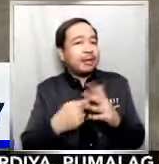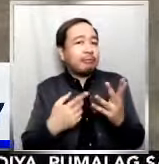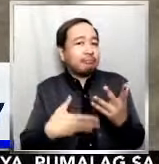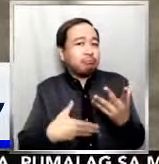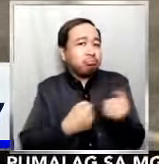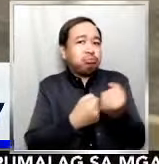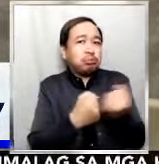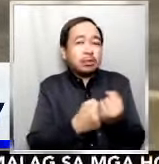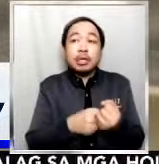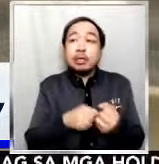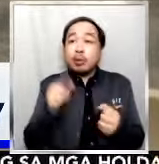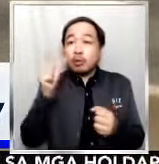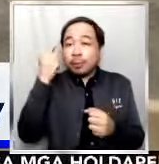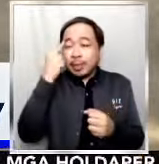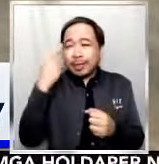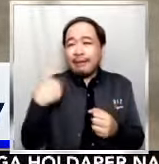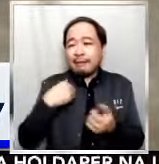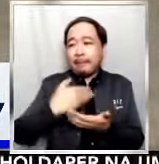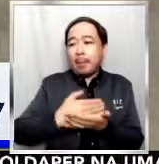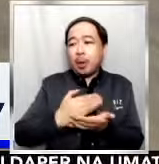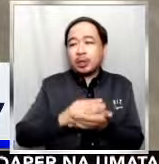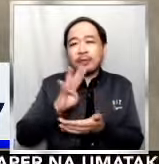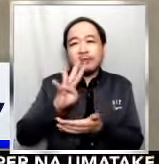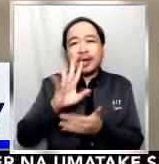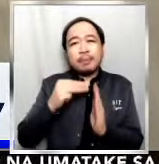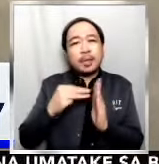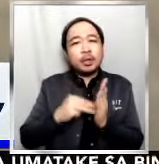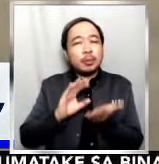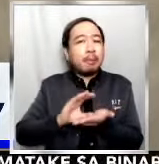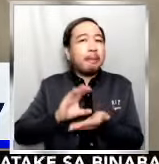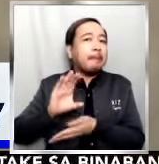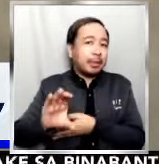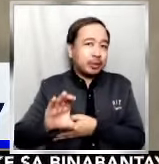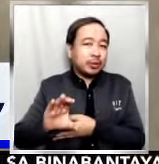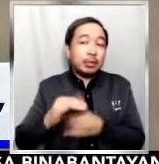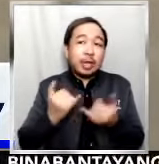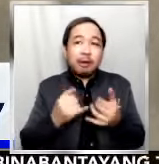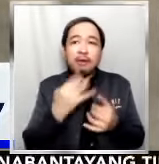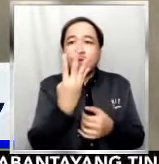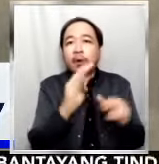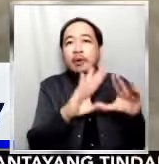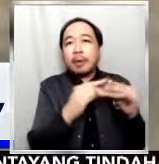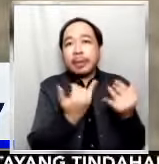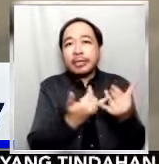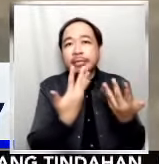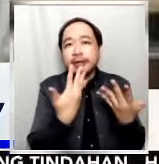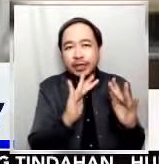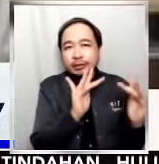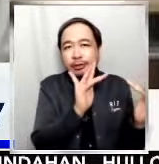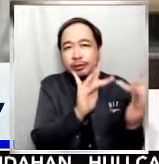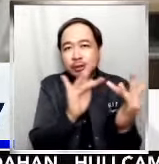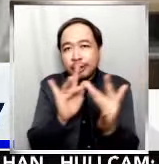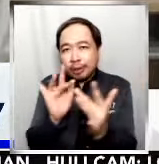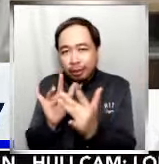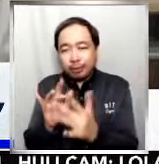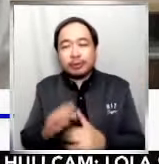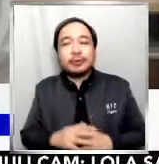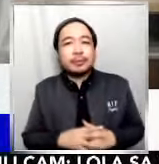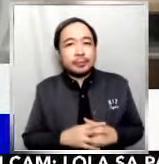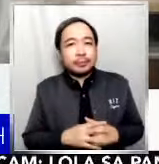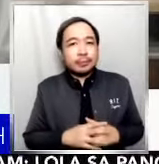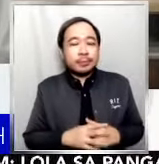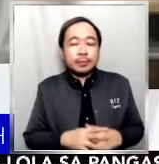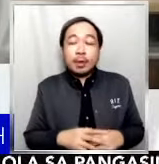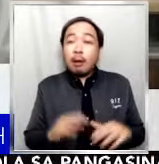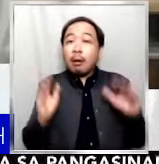pamahalaan. Apat na manufacturer na raw ang kausap nila ayon kay Vaccine Source Secretary Carlito Galvez Jr. Hopefully ang HTAC po